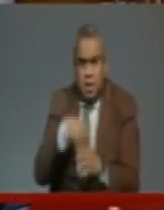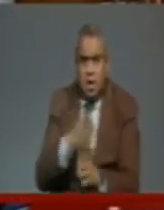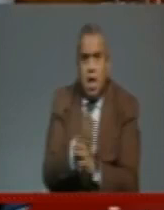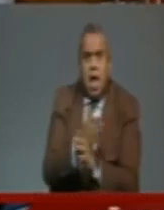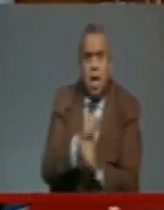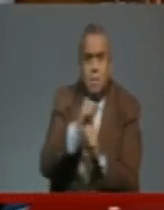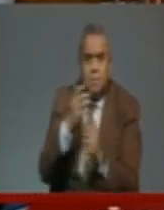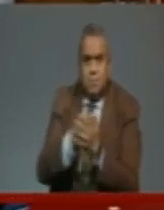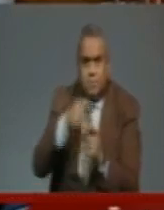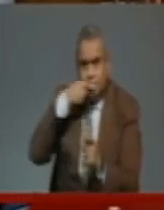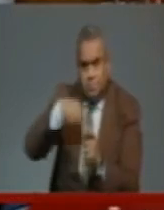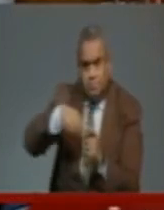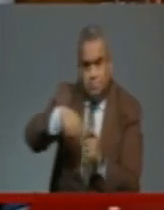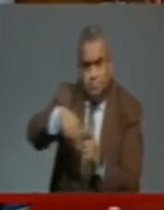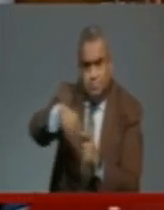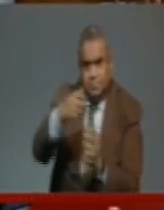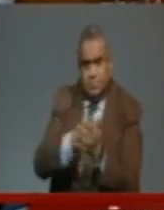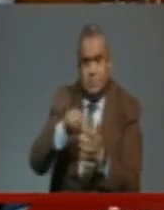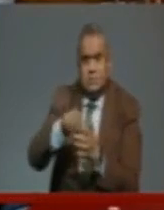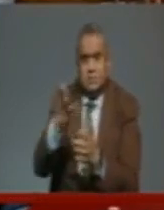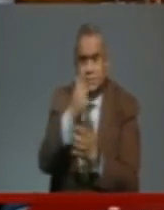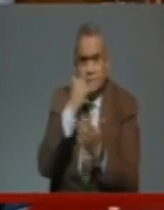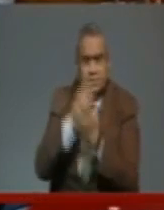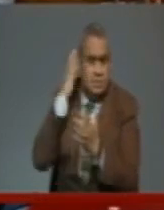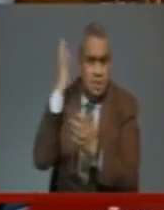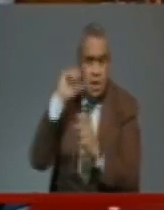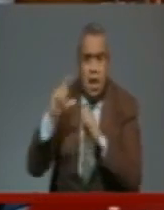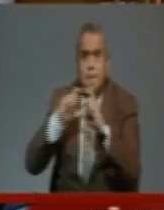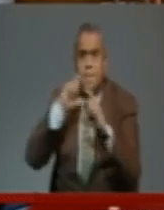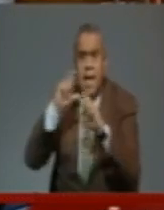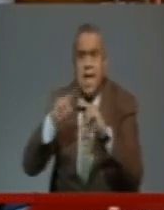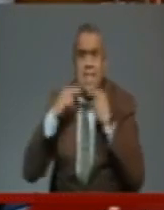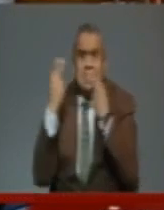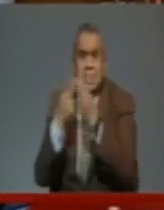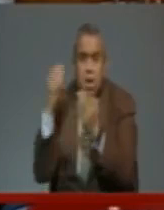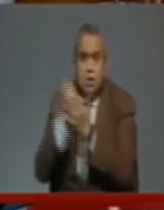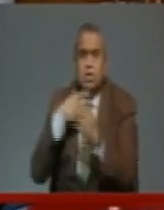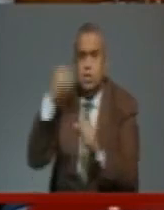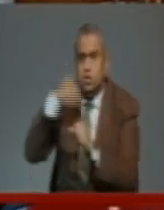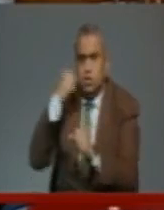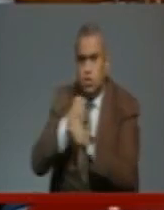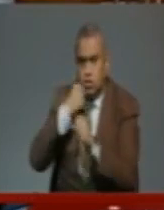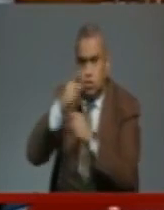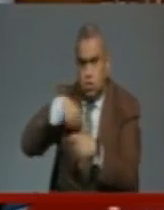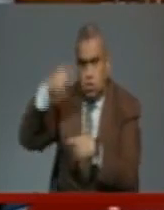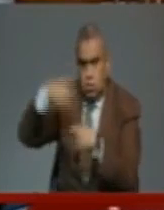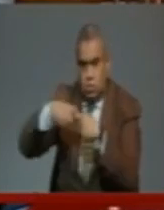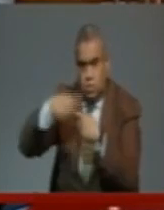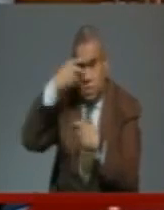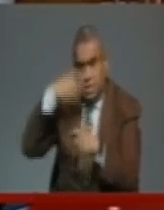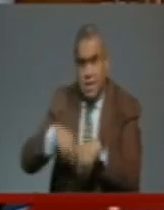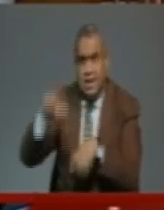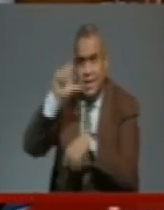ده مهم جدا والبنك الدولي فعلا مهتم بيه وشغالين معاه فيه. ثم الاتحاد ايتاي البارود